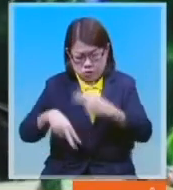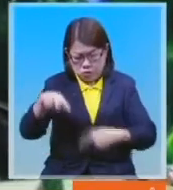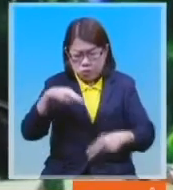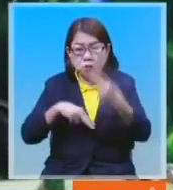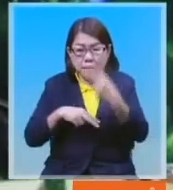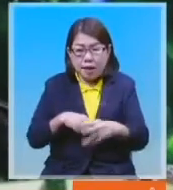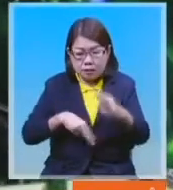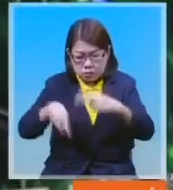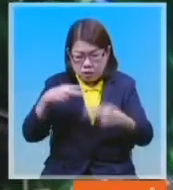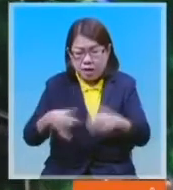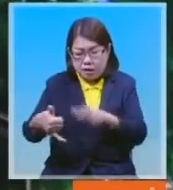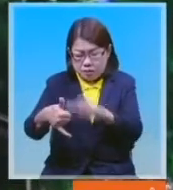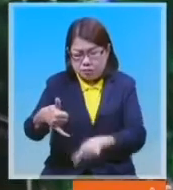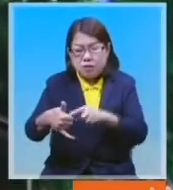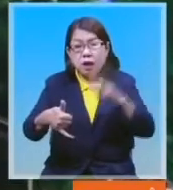แล้ว